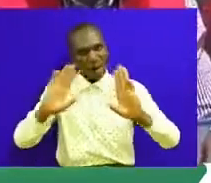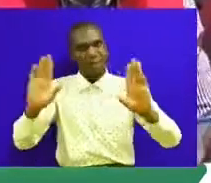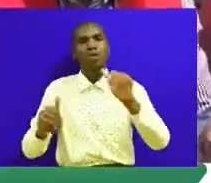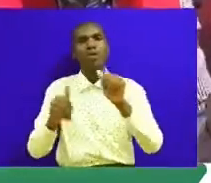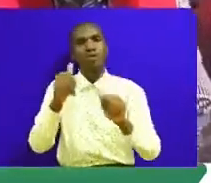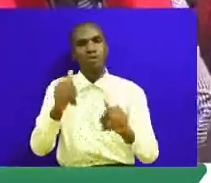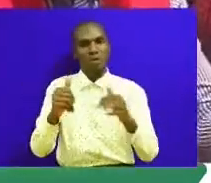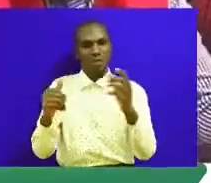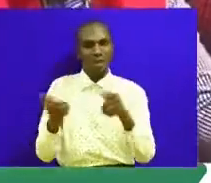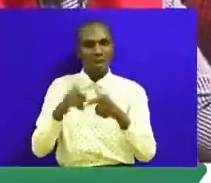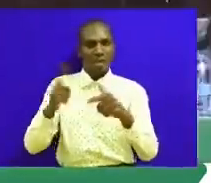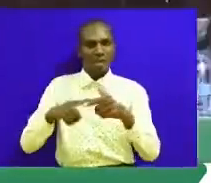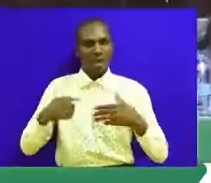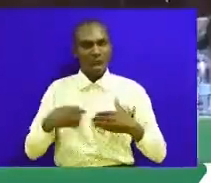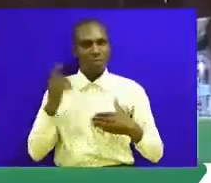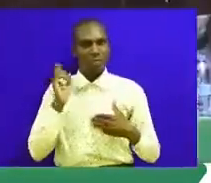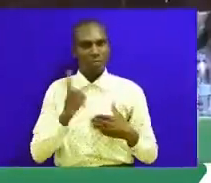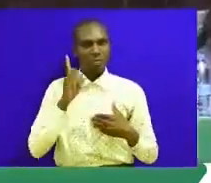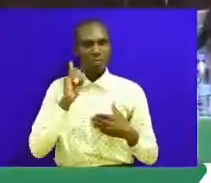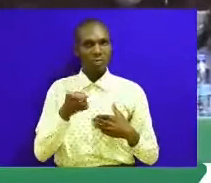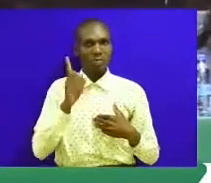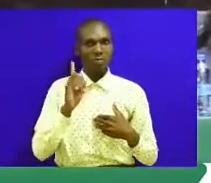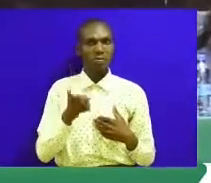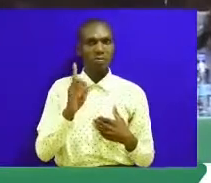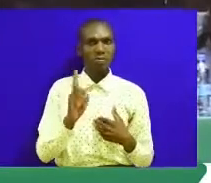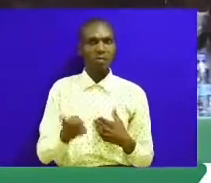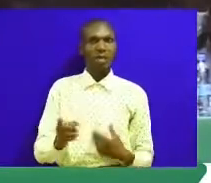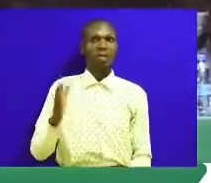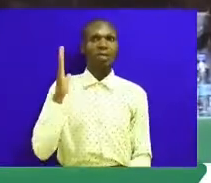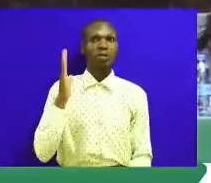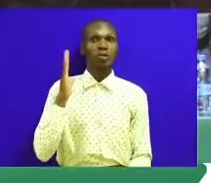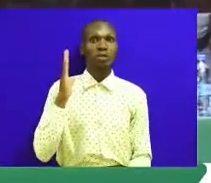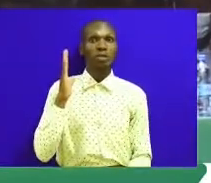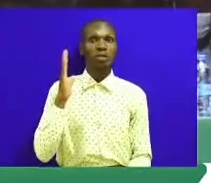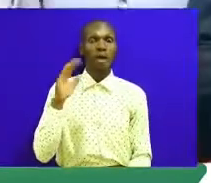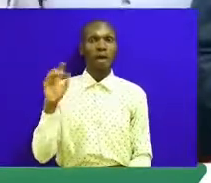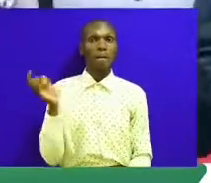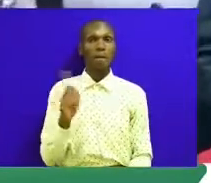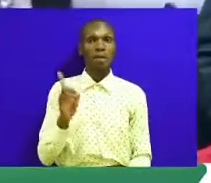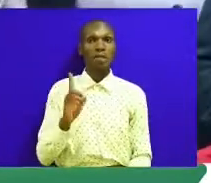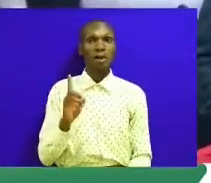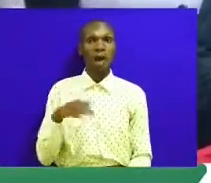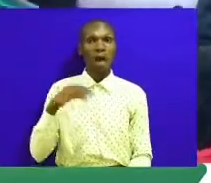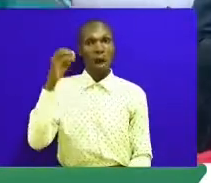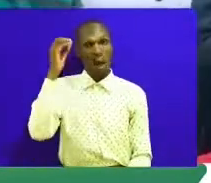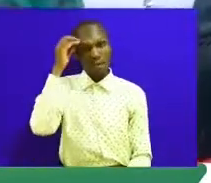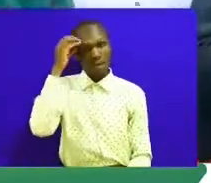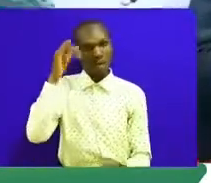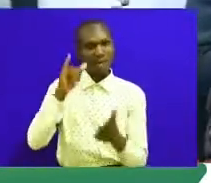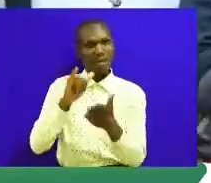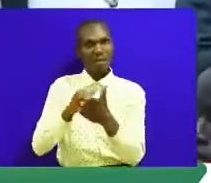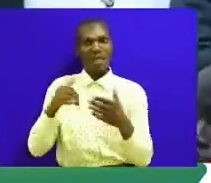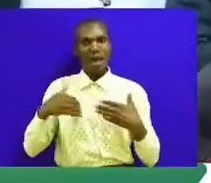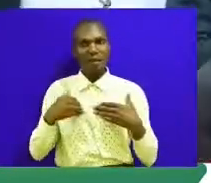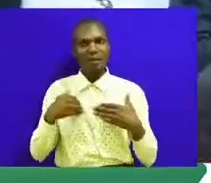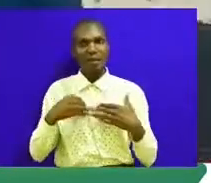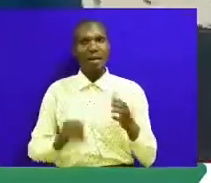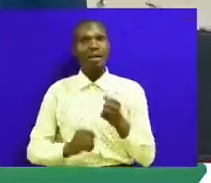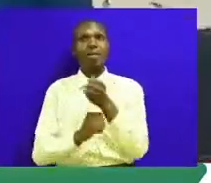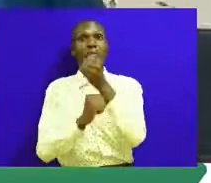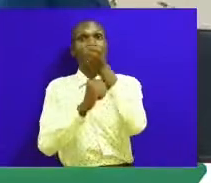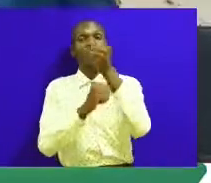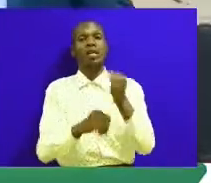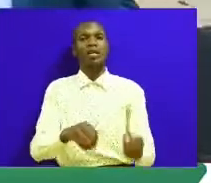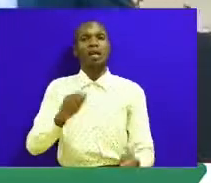nigo bamumochirie omwaziri bwobolendi bwaime Dr. Fred Matiang'i ase okorekana kumubwatsia Arati na